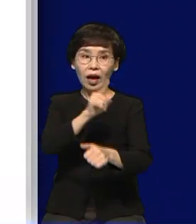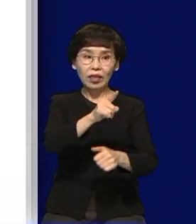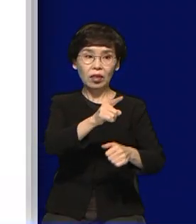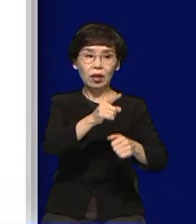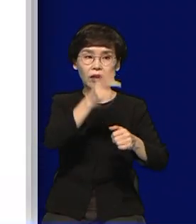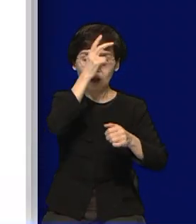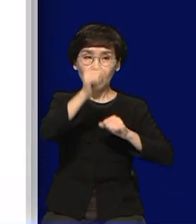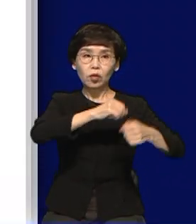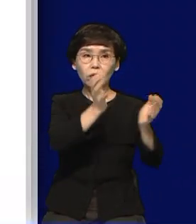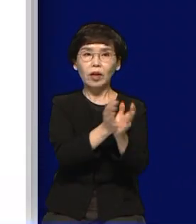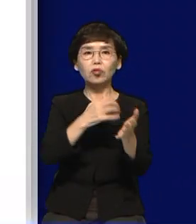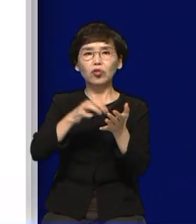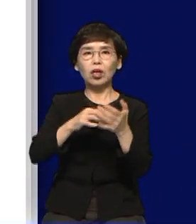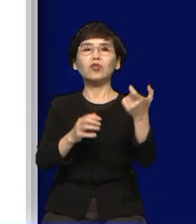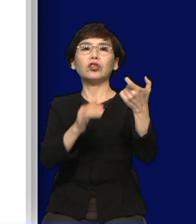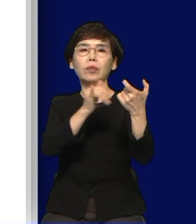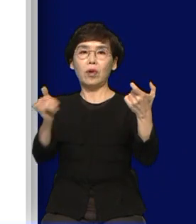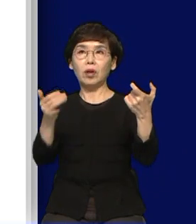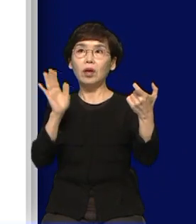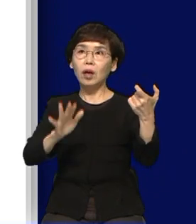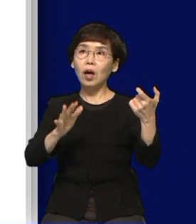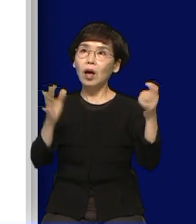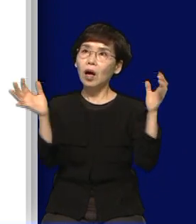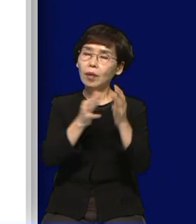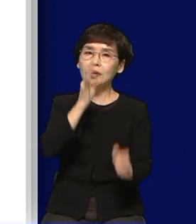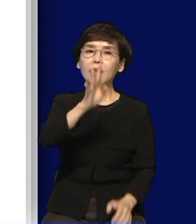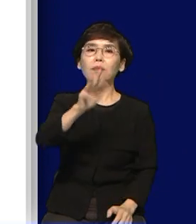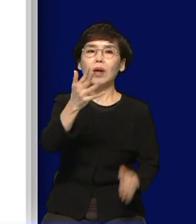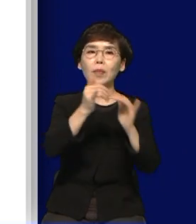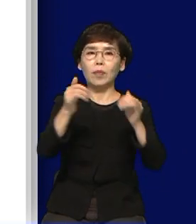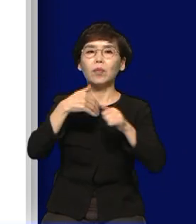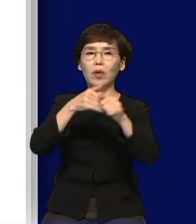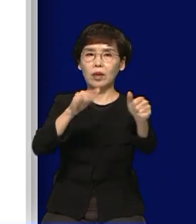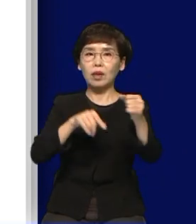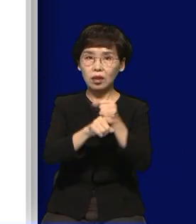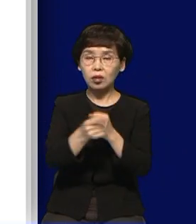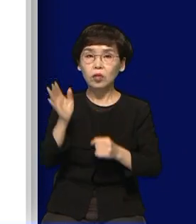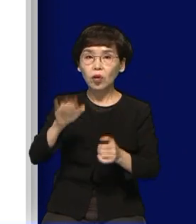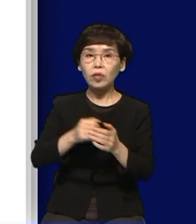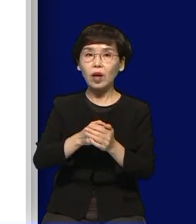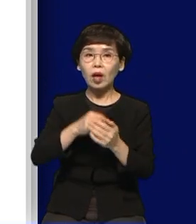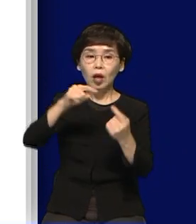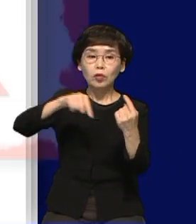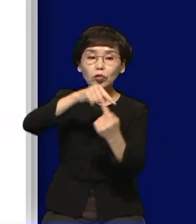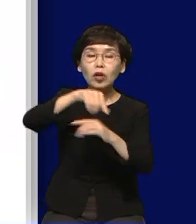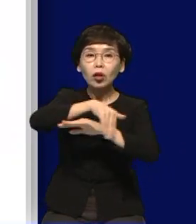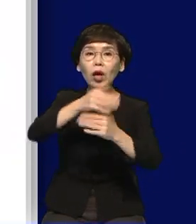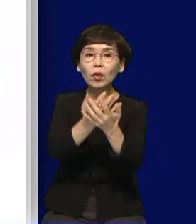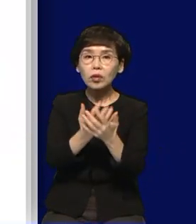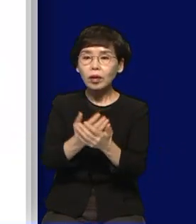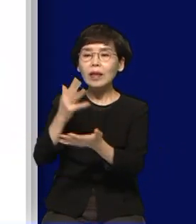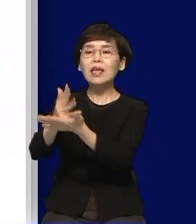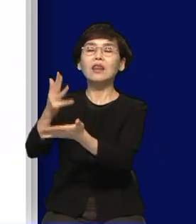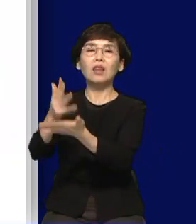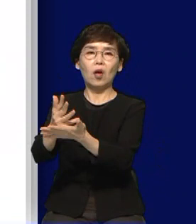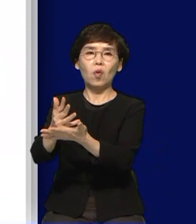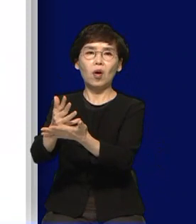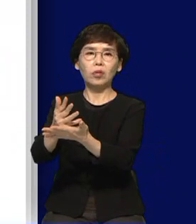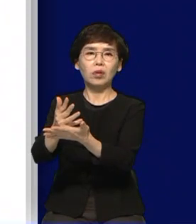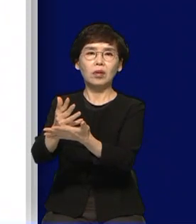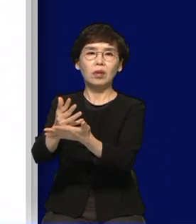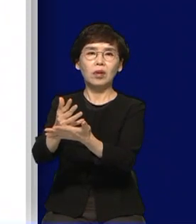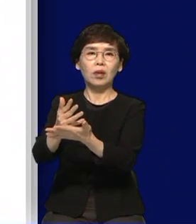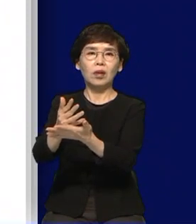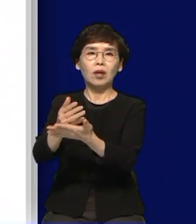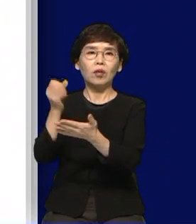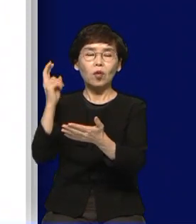정도로 구성되니까 최소 4,800명이 동원됐던 겁니다. 하지만 운용계획서 어디에도 이태원이라는 지역명이나